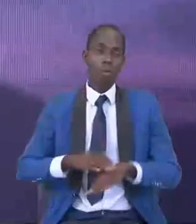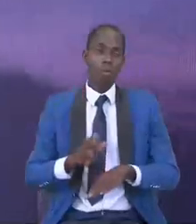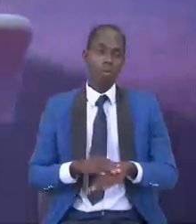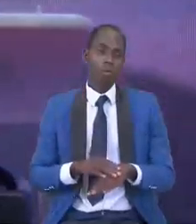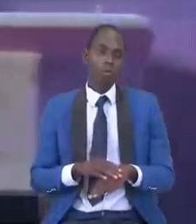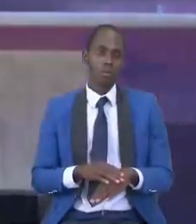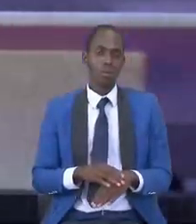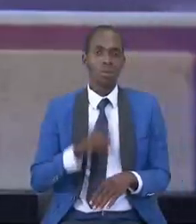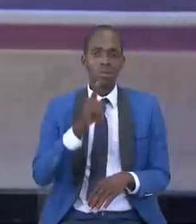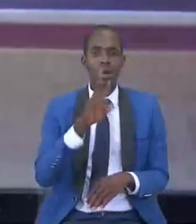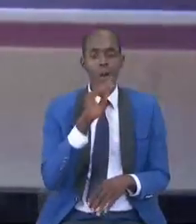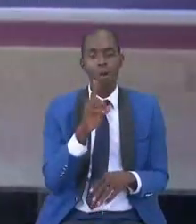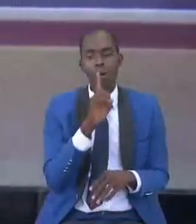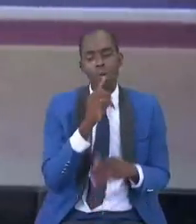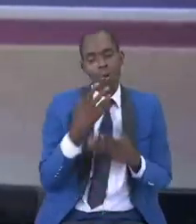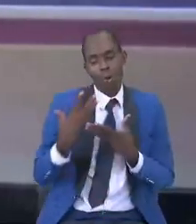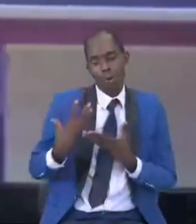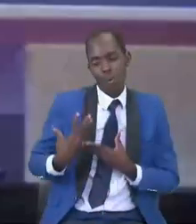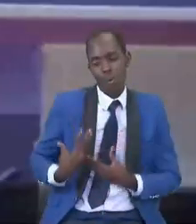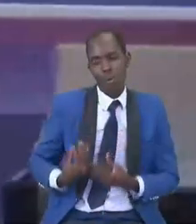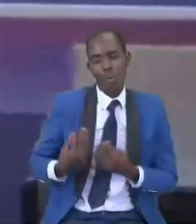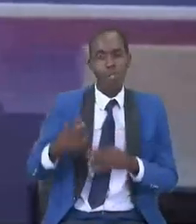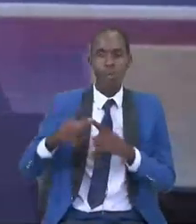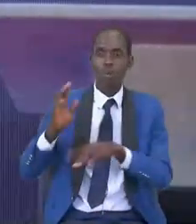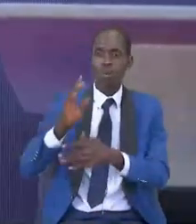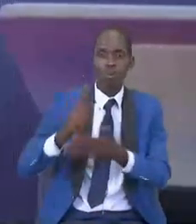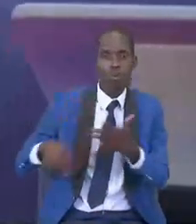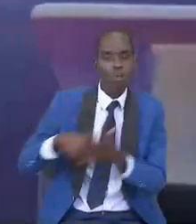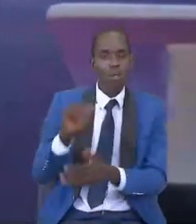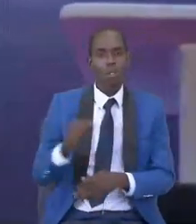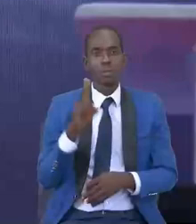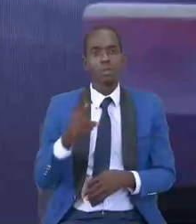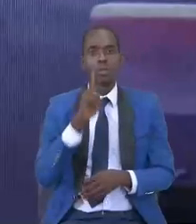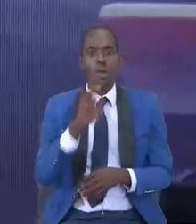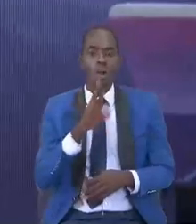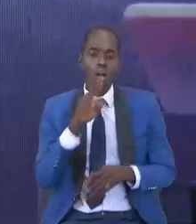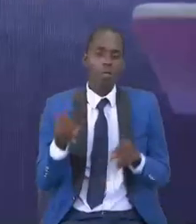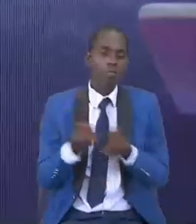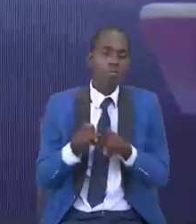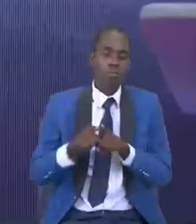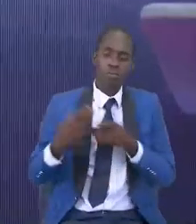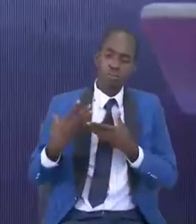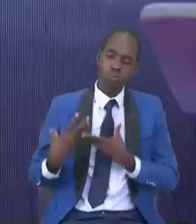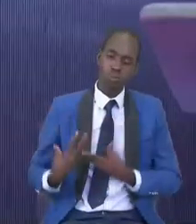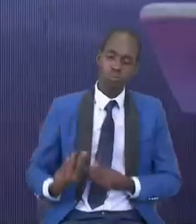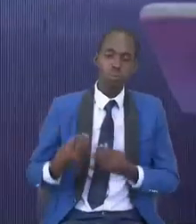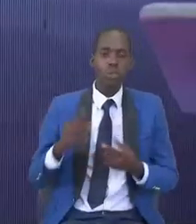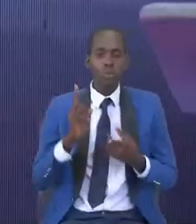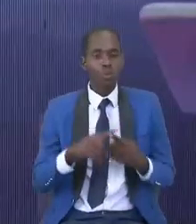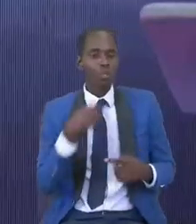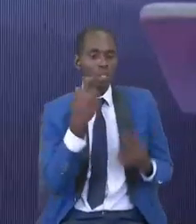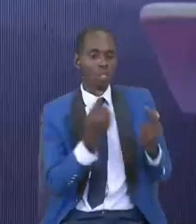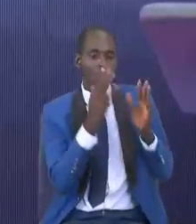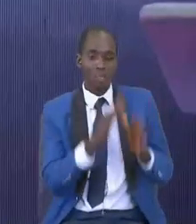pour détourner le méchant, ah, tu es vraiment très gentil pour avertir qui que ce soit. Tu es très gentil pour dire